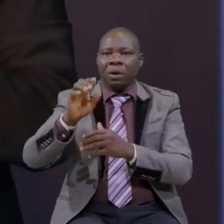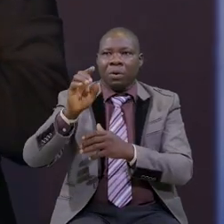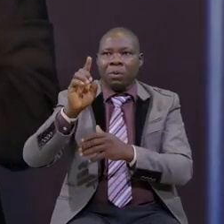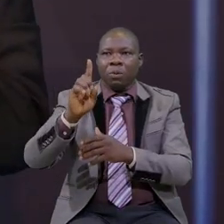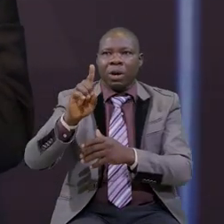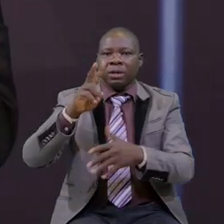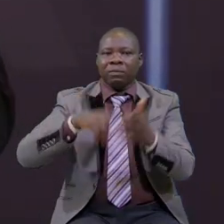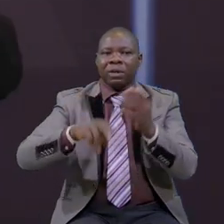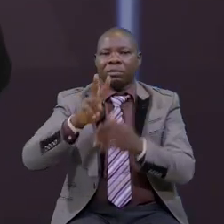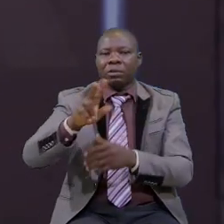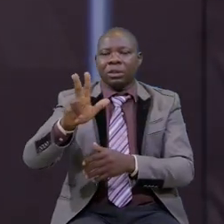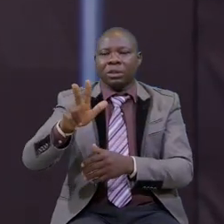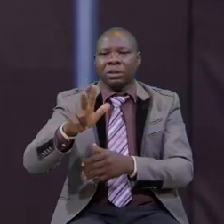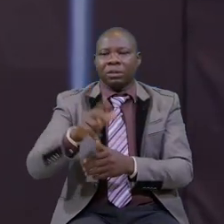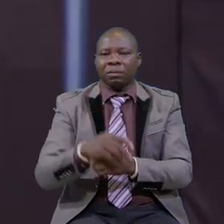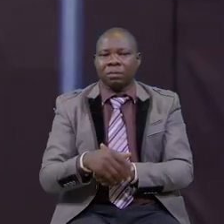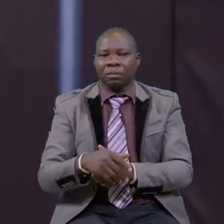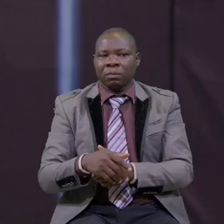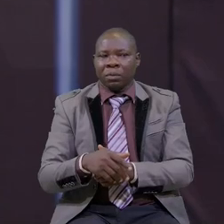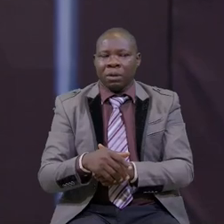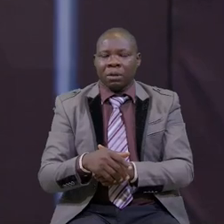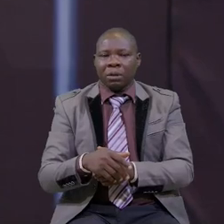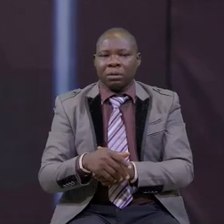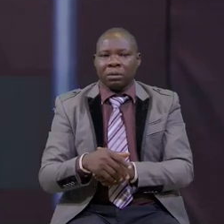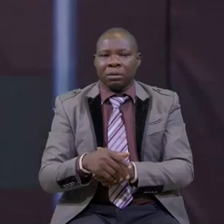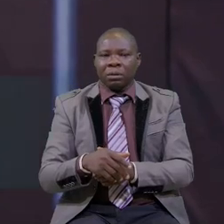Proverbe 1, 23.